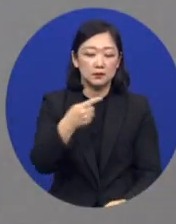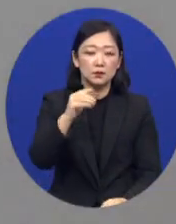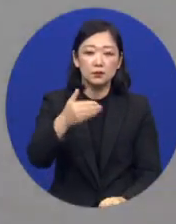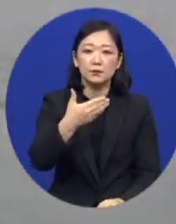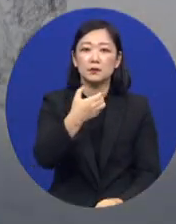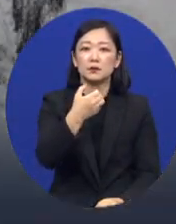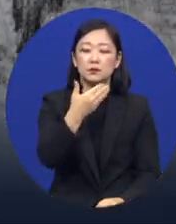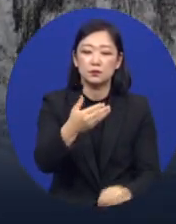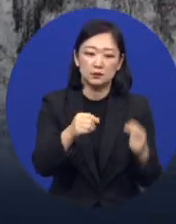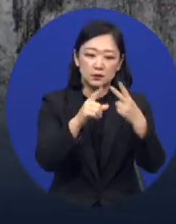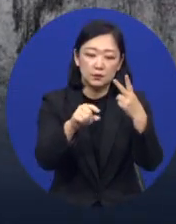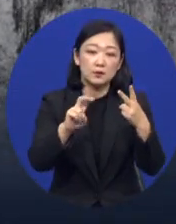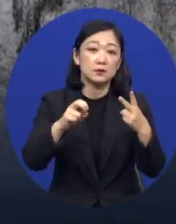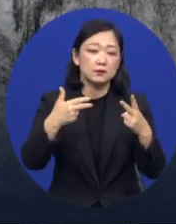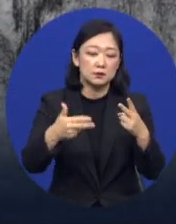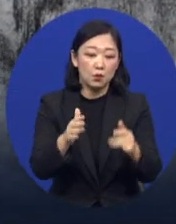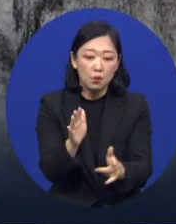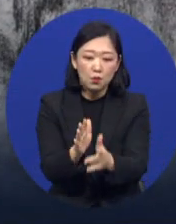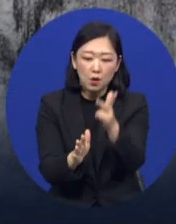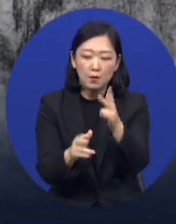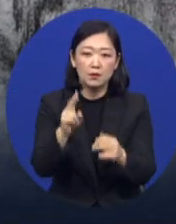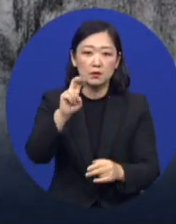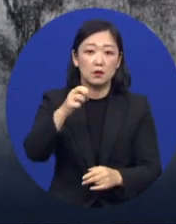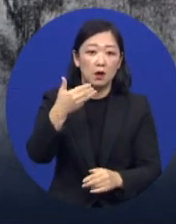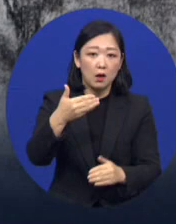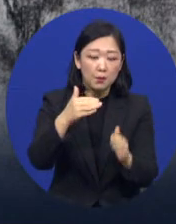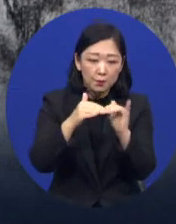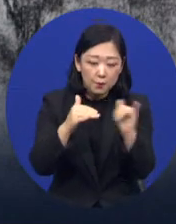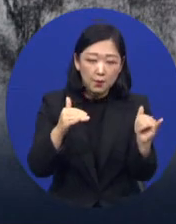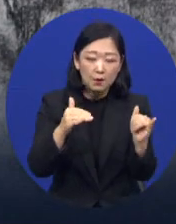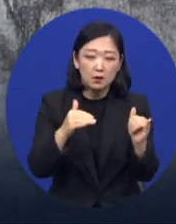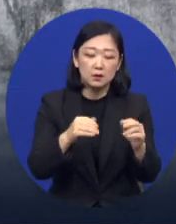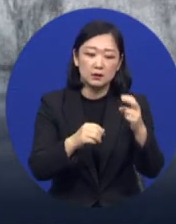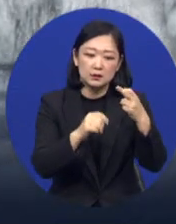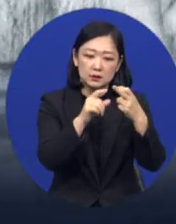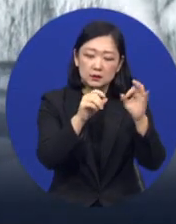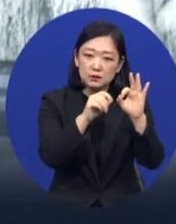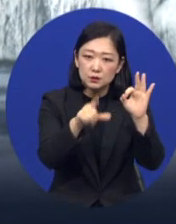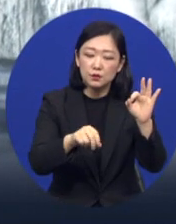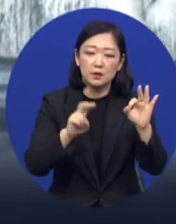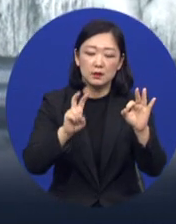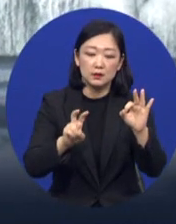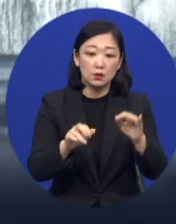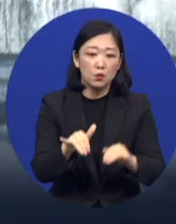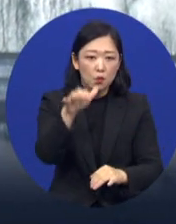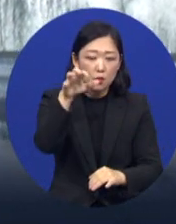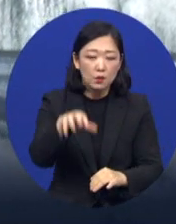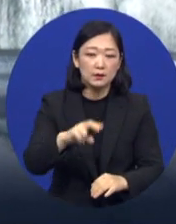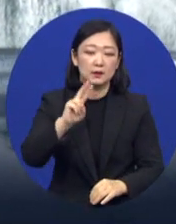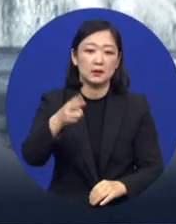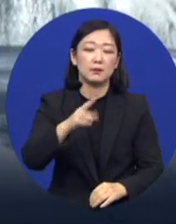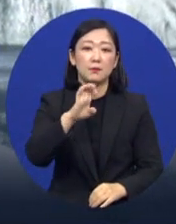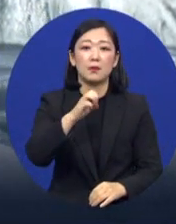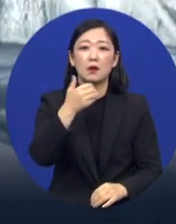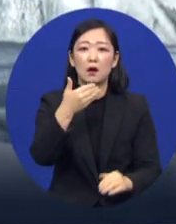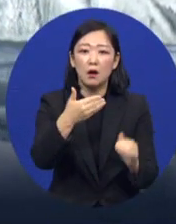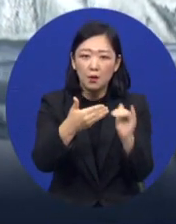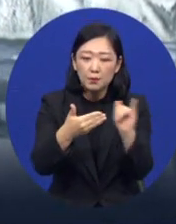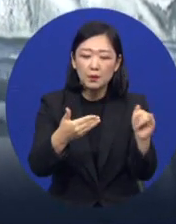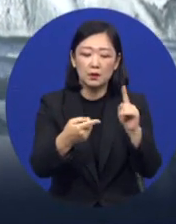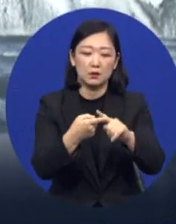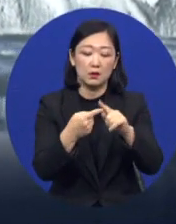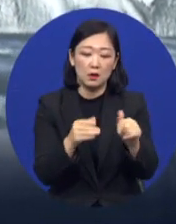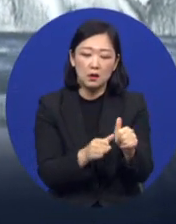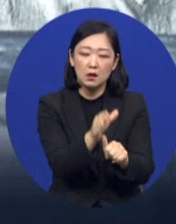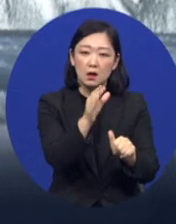1949년 2월 27일 화북에서 39명. 10월 2일 제주공항 해안에서 249명에 대한